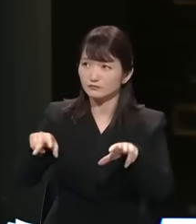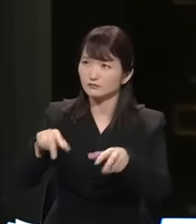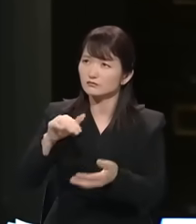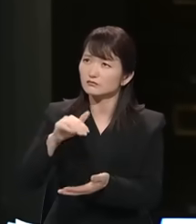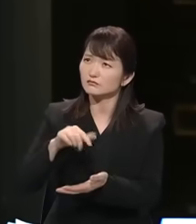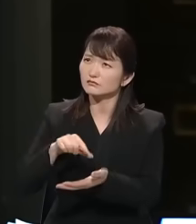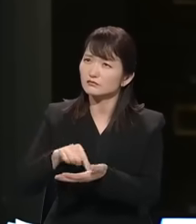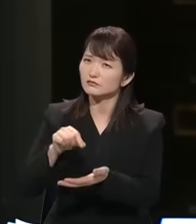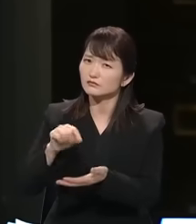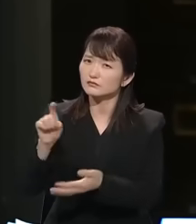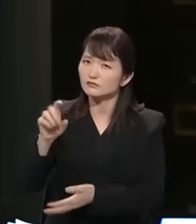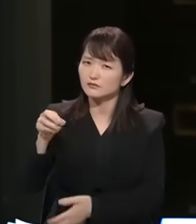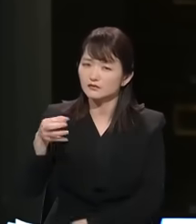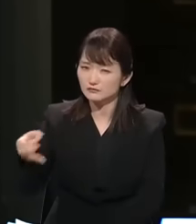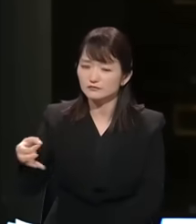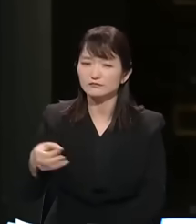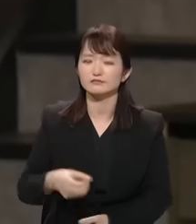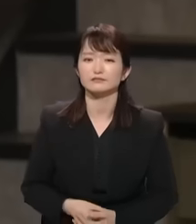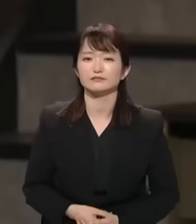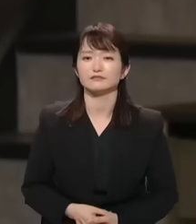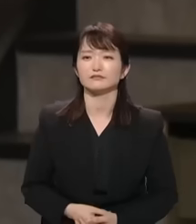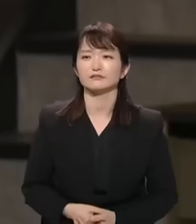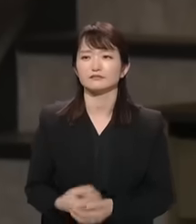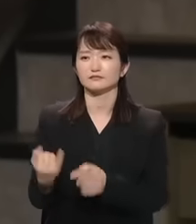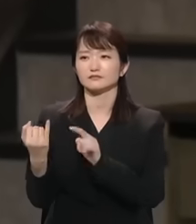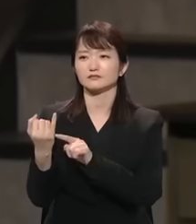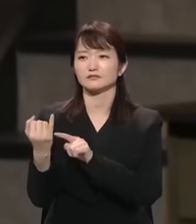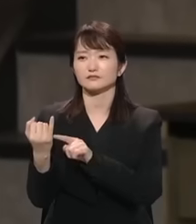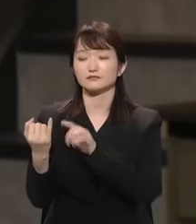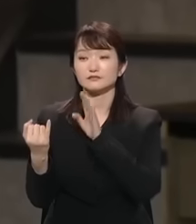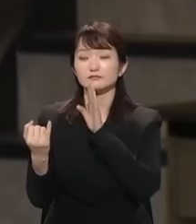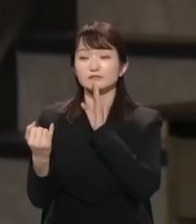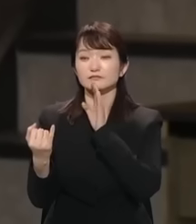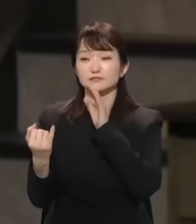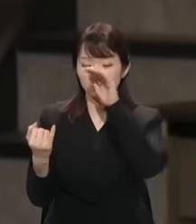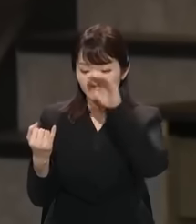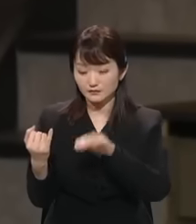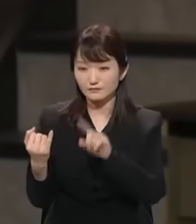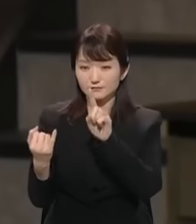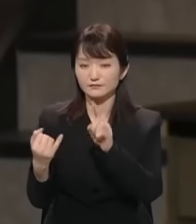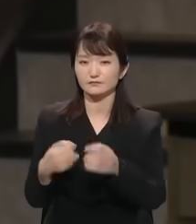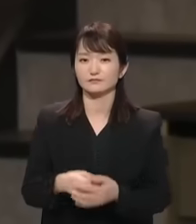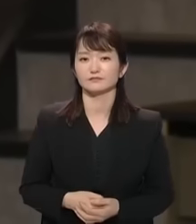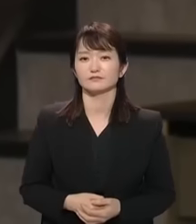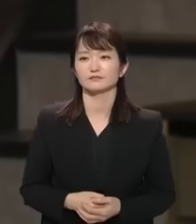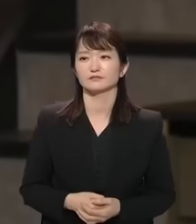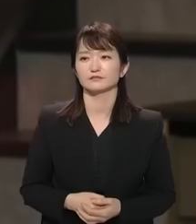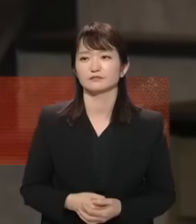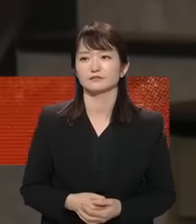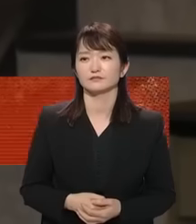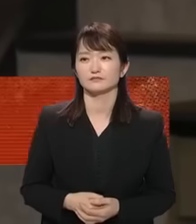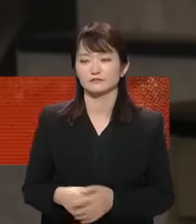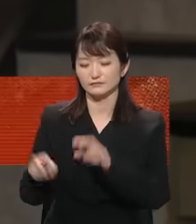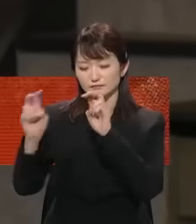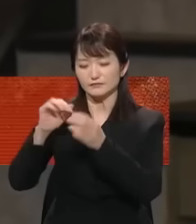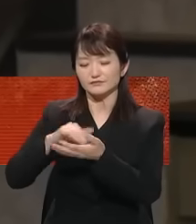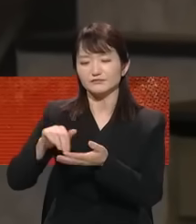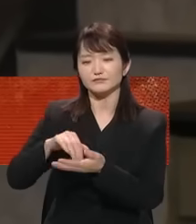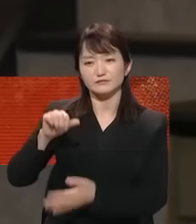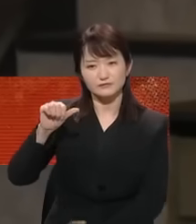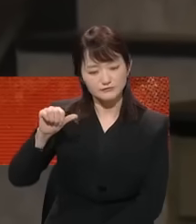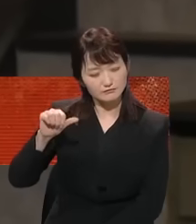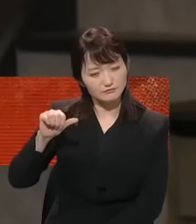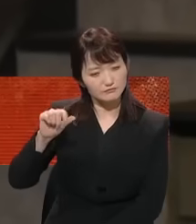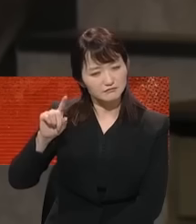물었어요네 그러니까 이제 저 여성이 한 얘기 중에서 맞는 건 하나 있어요 사차가 다 다섯 개인지 15 개인지는